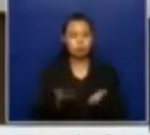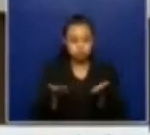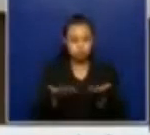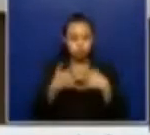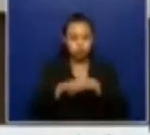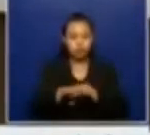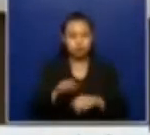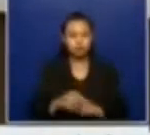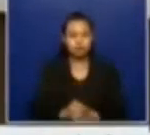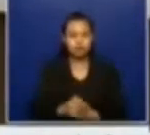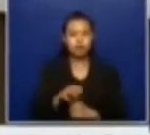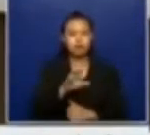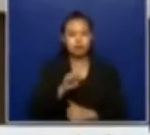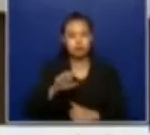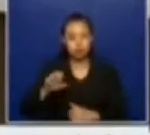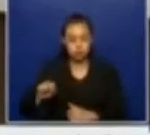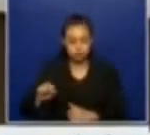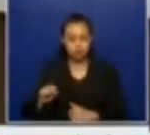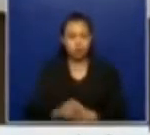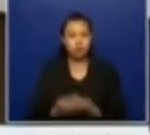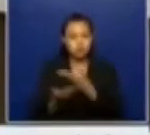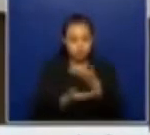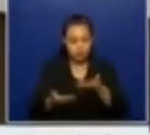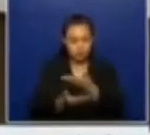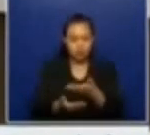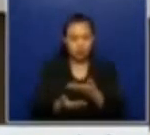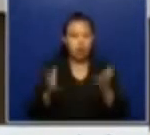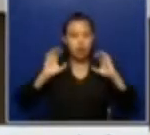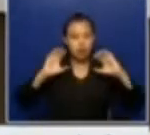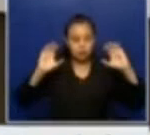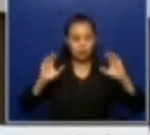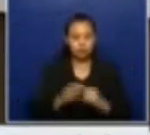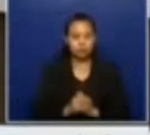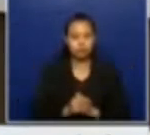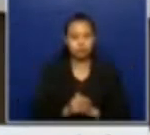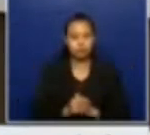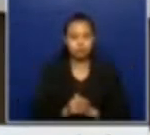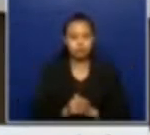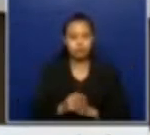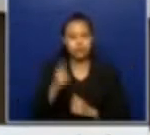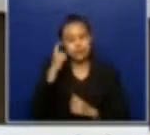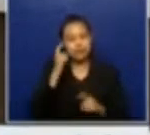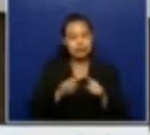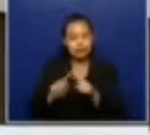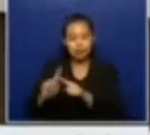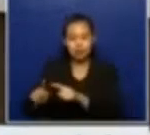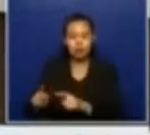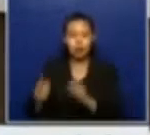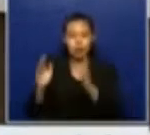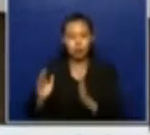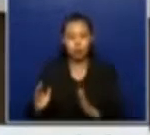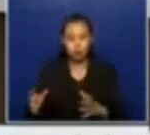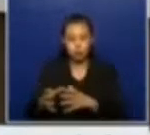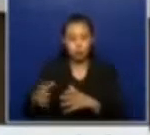ให้สภาผู้แทนราษฎรได้พิจารณาให้รัฐบาลรับฟังข้อคิดเห็นต่างๆจากนิสิตนักศึกษา